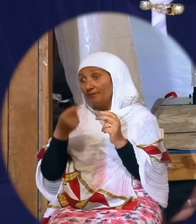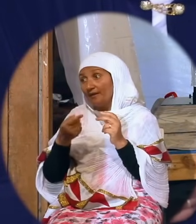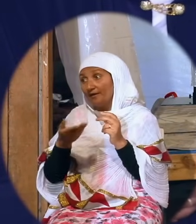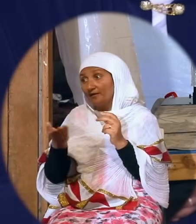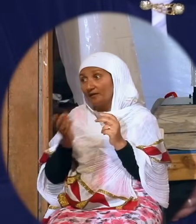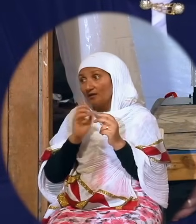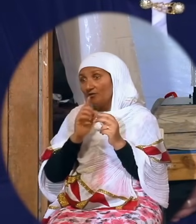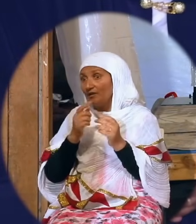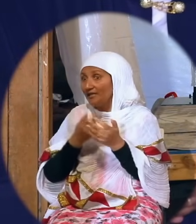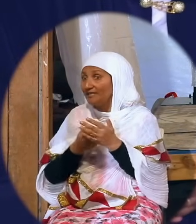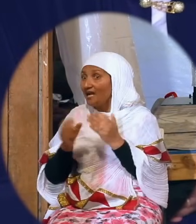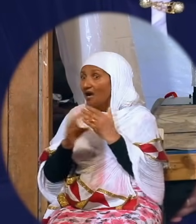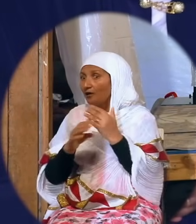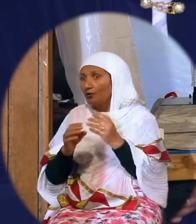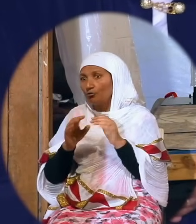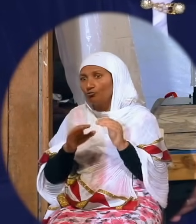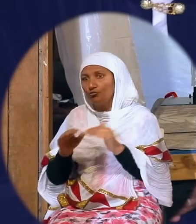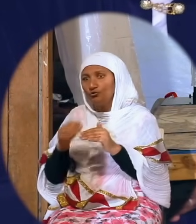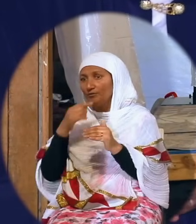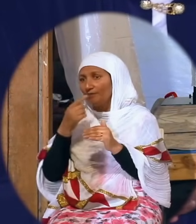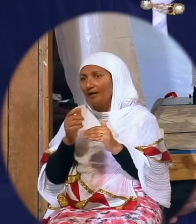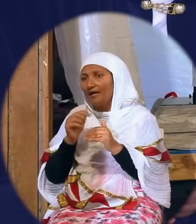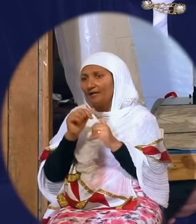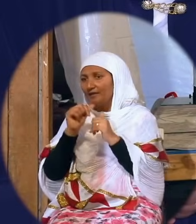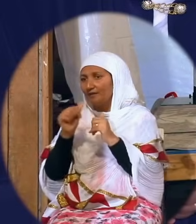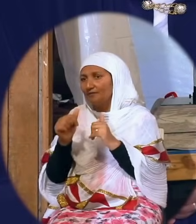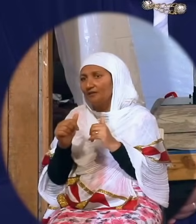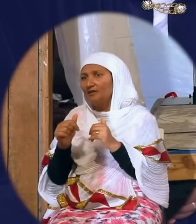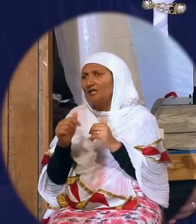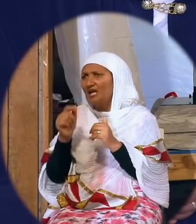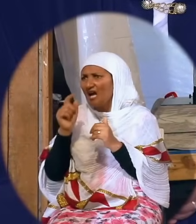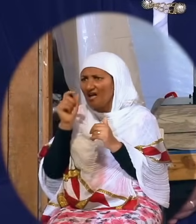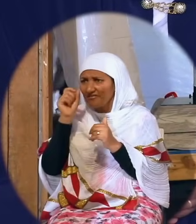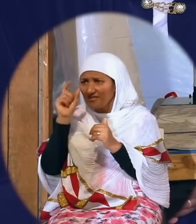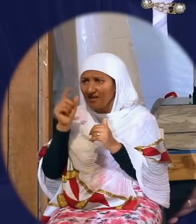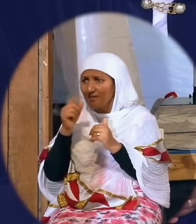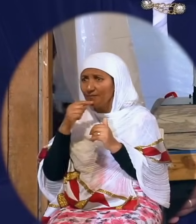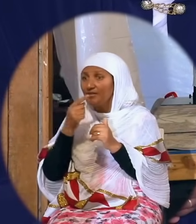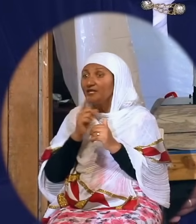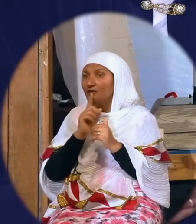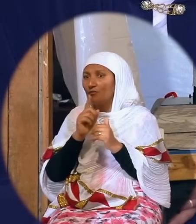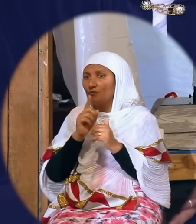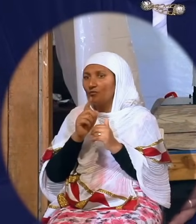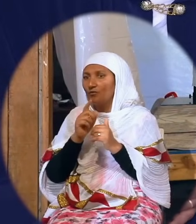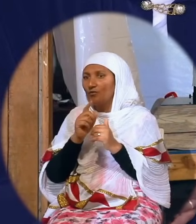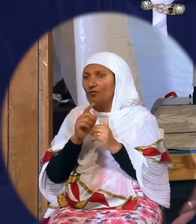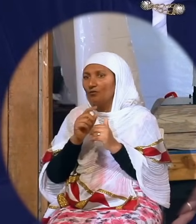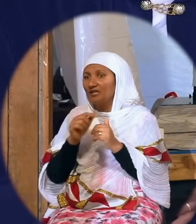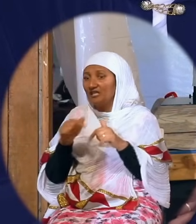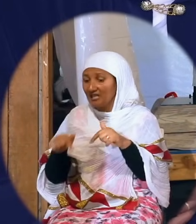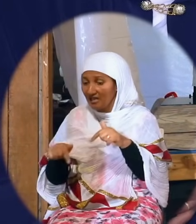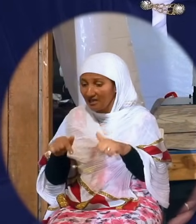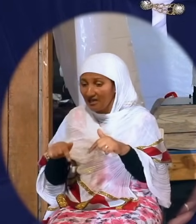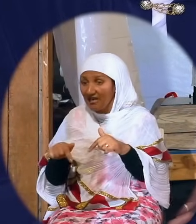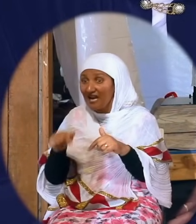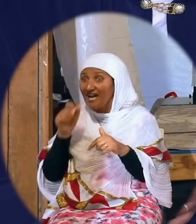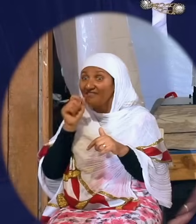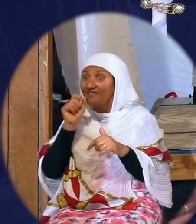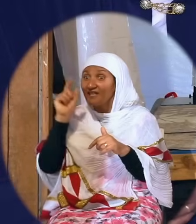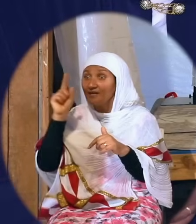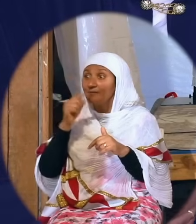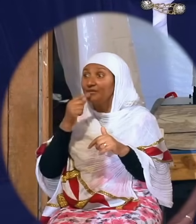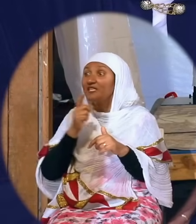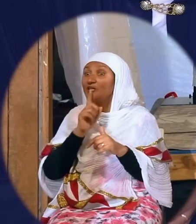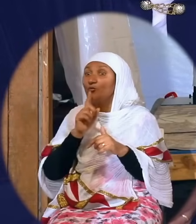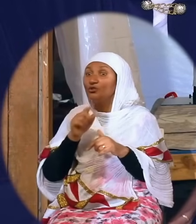አይደለም እንደገና ሐሳቡም ስህተት ነው ለምሳሌ እግሬ አንተም ብየ ነው ጫማ የገዛሁልህ እንደማይባለው እንደዛ ይባላል ሚስቲ